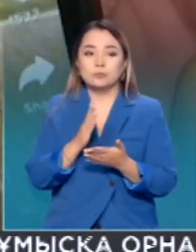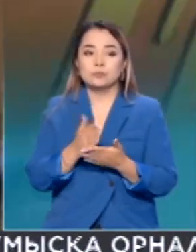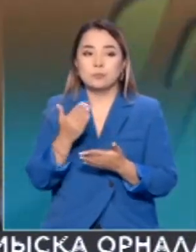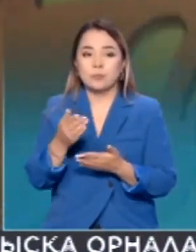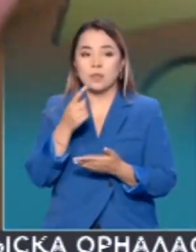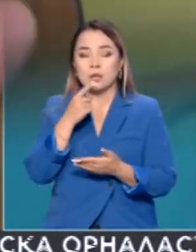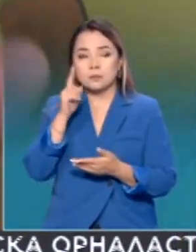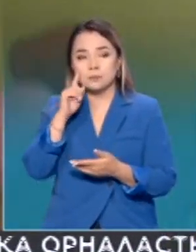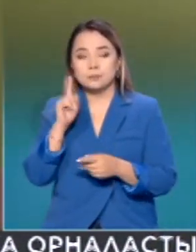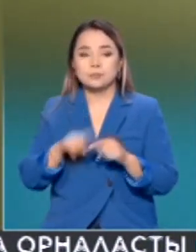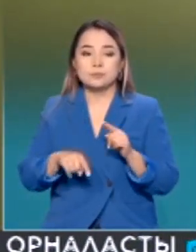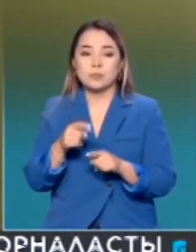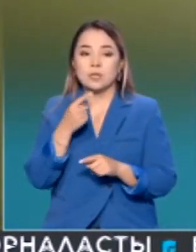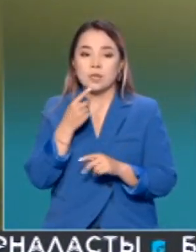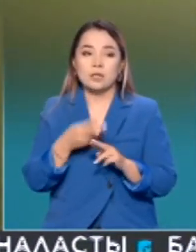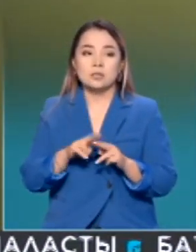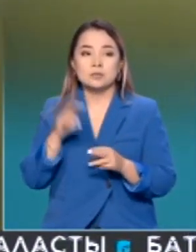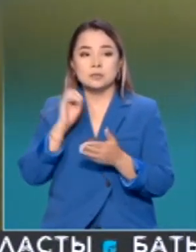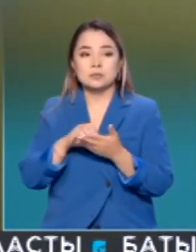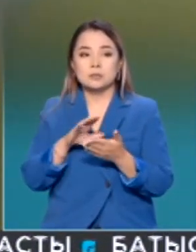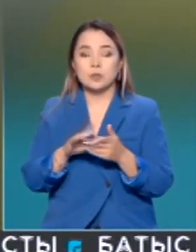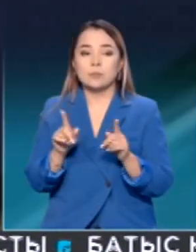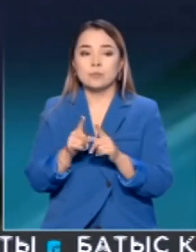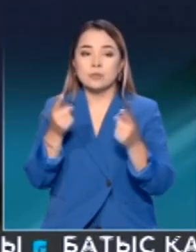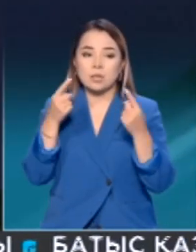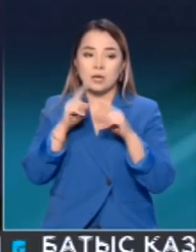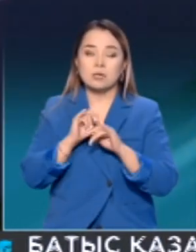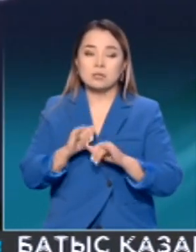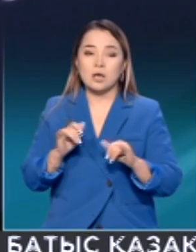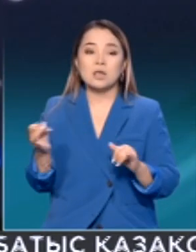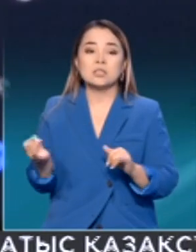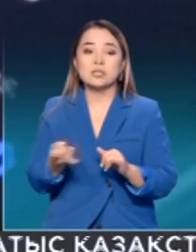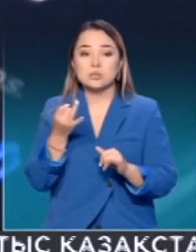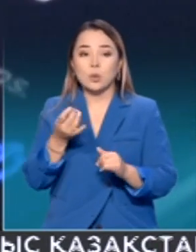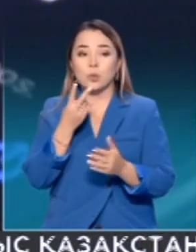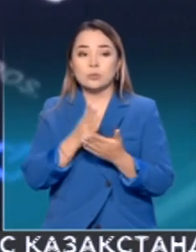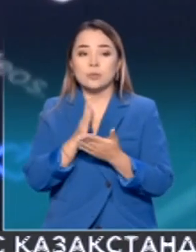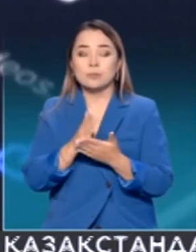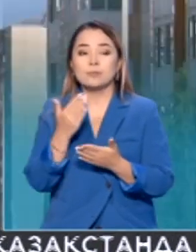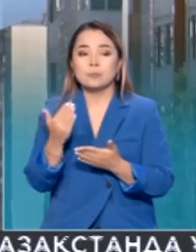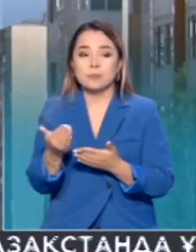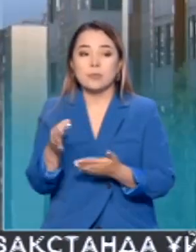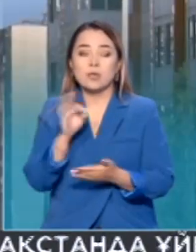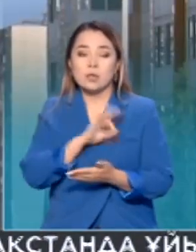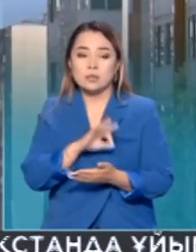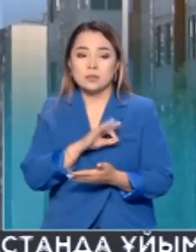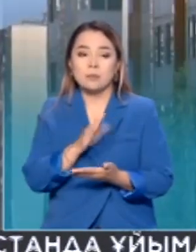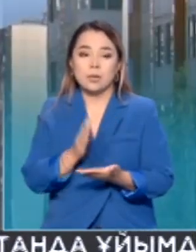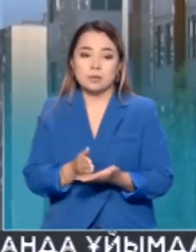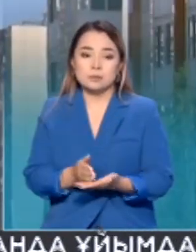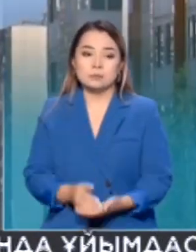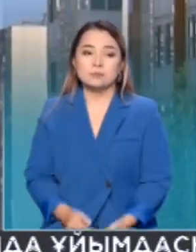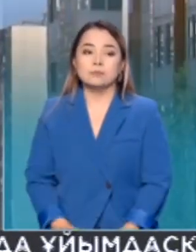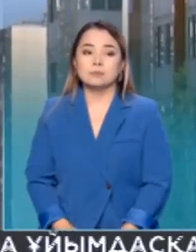Ана тіліміздегі заманауи цифрлық технологияларды дамытуға қызығушылық танытып отырған пайдаланушылар да бар.